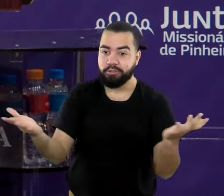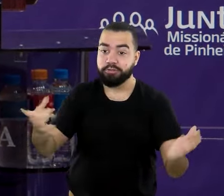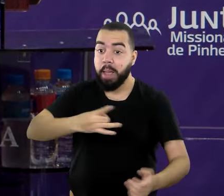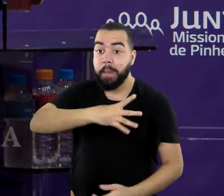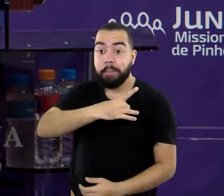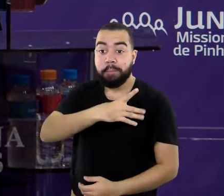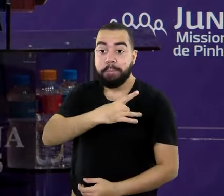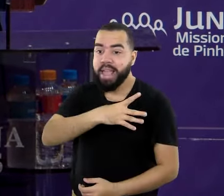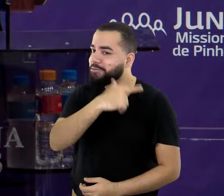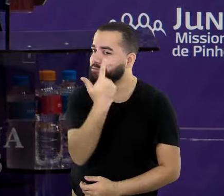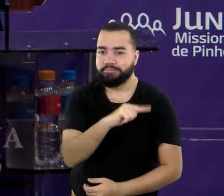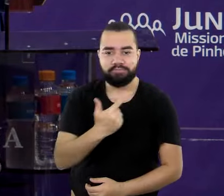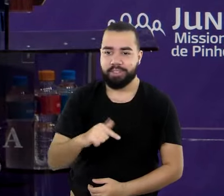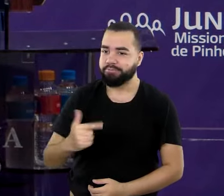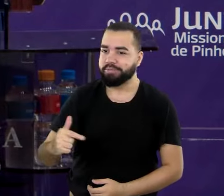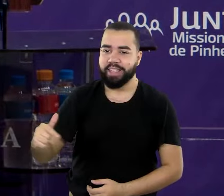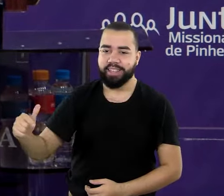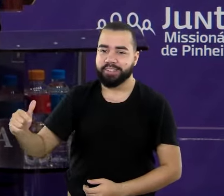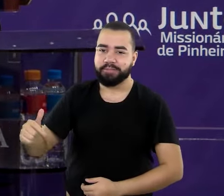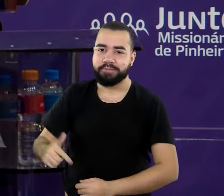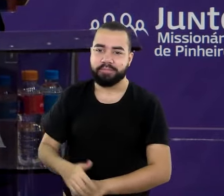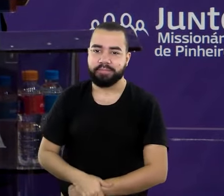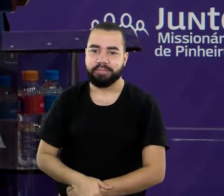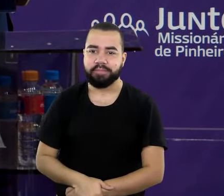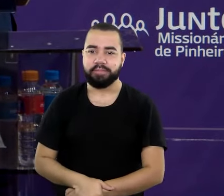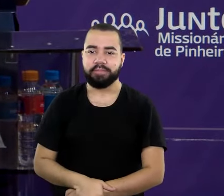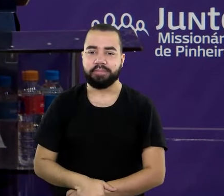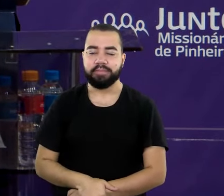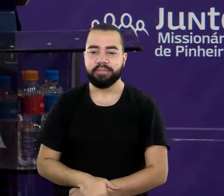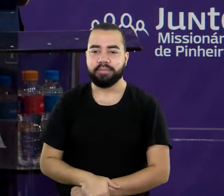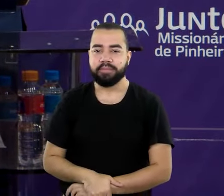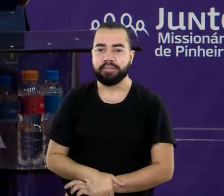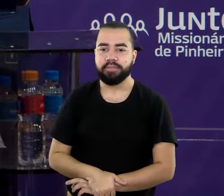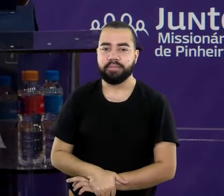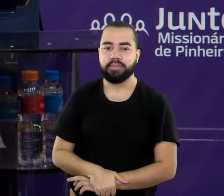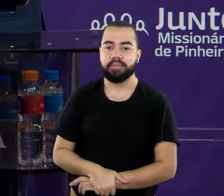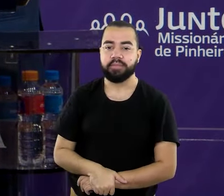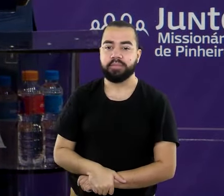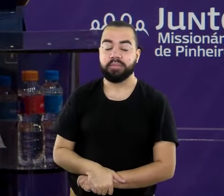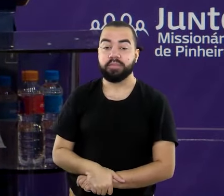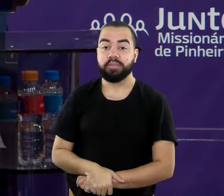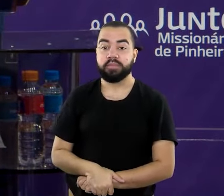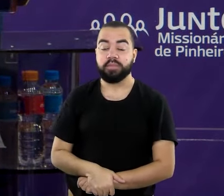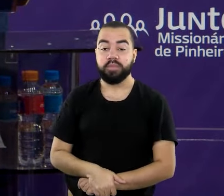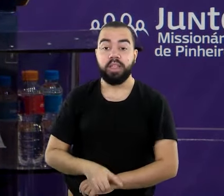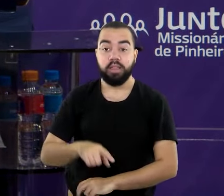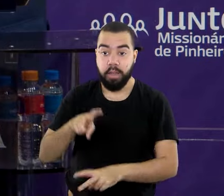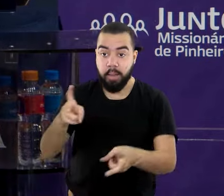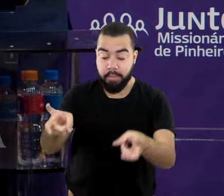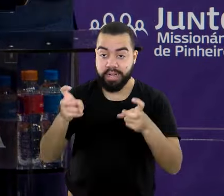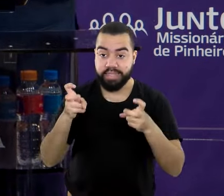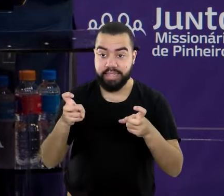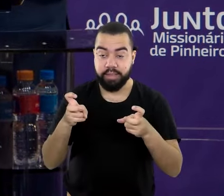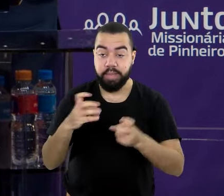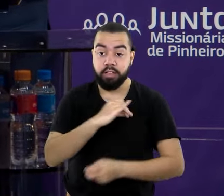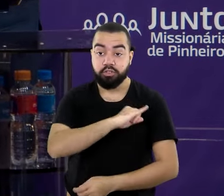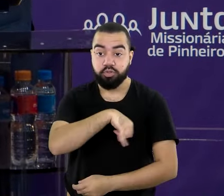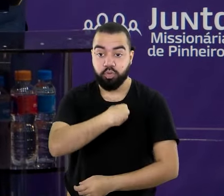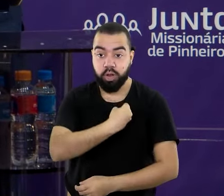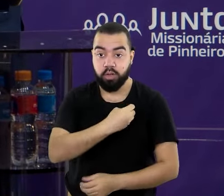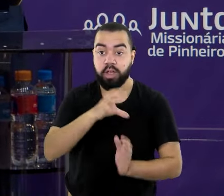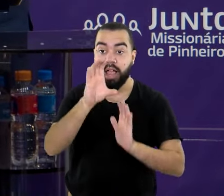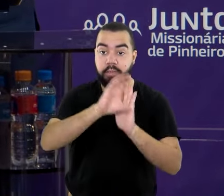e tenha o avivamento Shalom." 요한복음 20장 19절 말씀을 보겠습니다. Vejamos João 20:19.